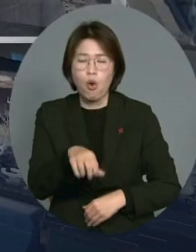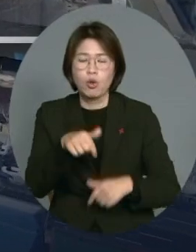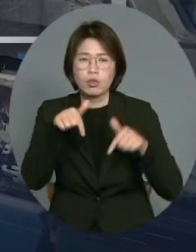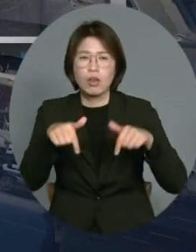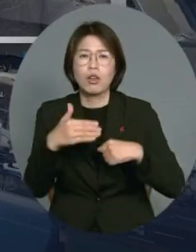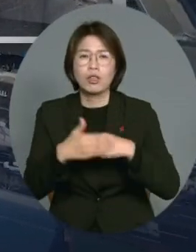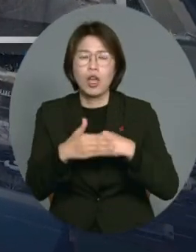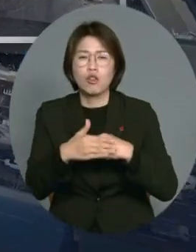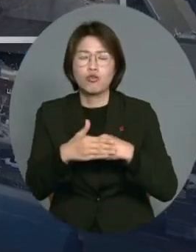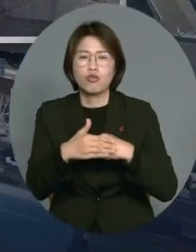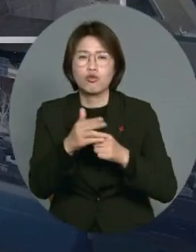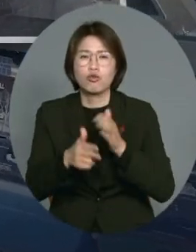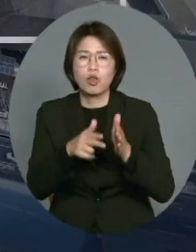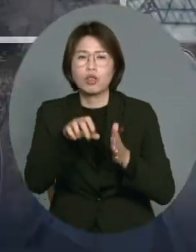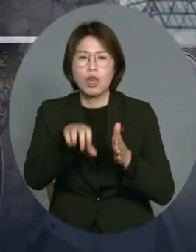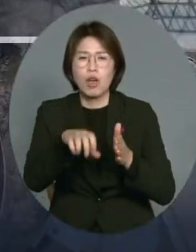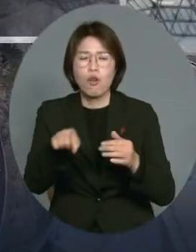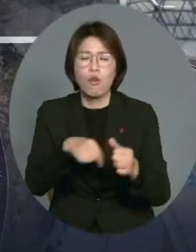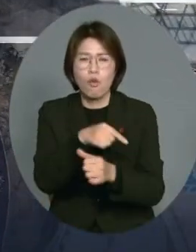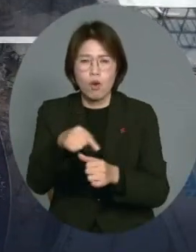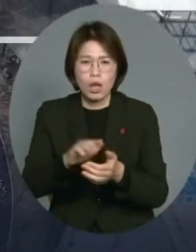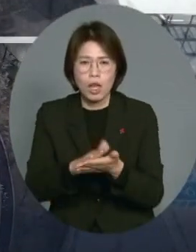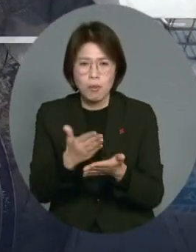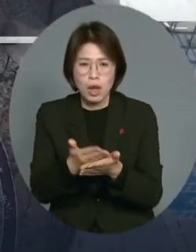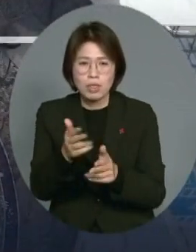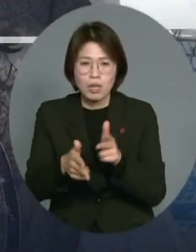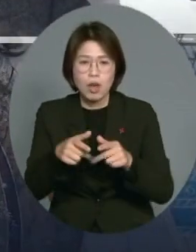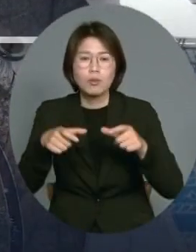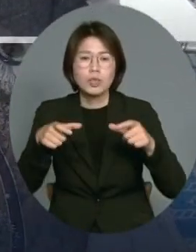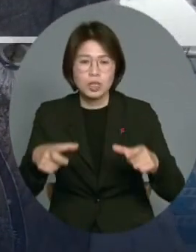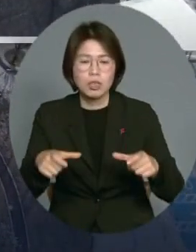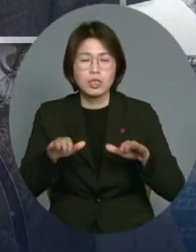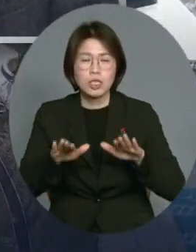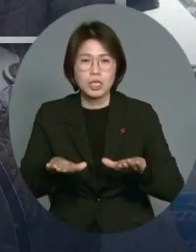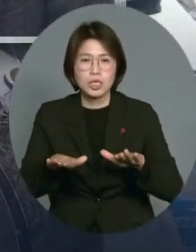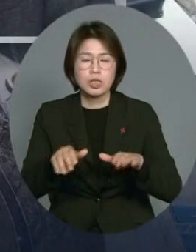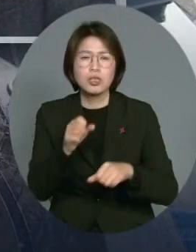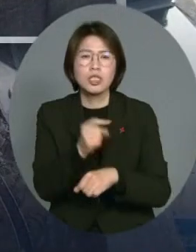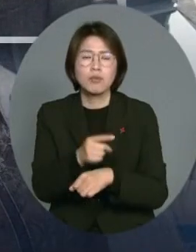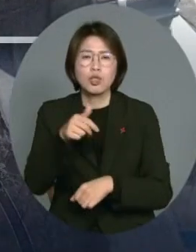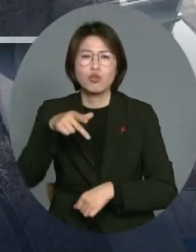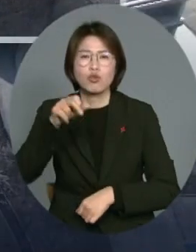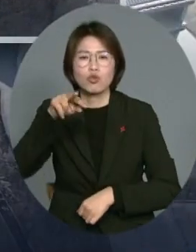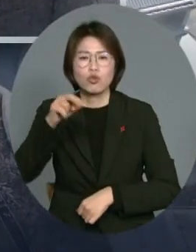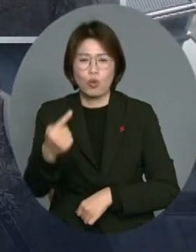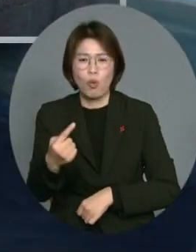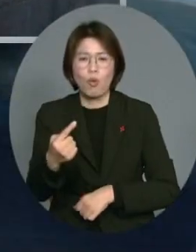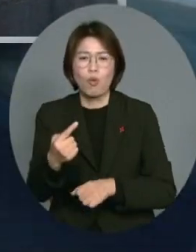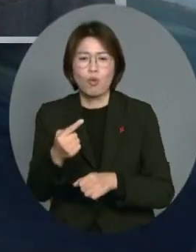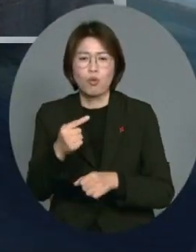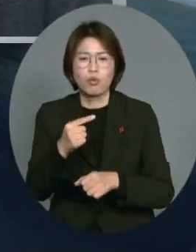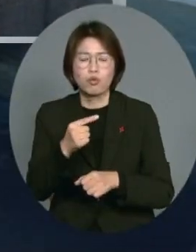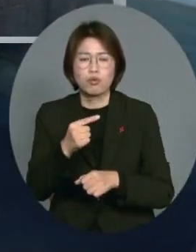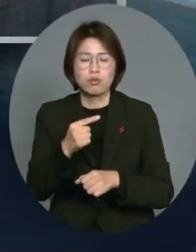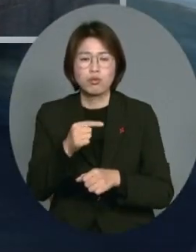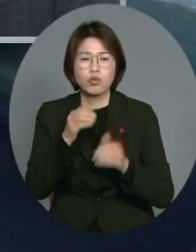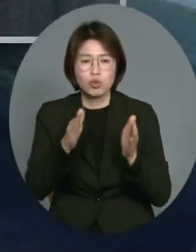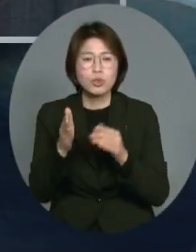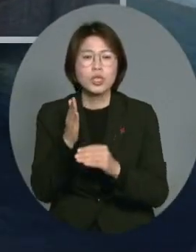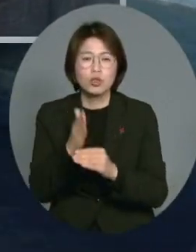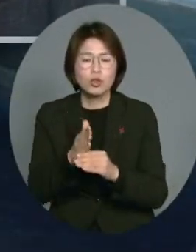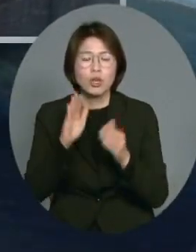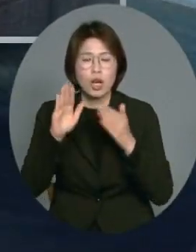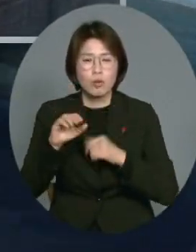역세권 개발 사업입니다. 여기에는 이미 중수도 개념이 반영이 돼서 준비를 하고 있고요. 앞으로 예정되어